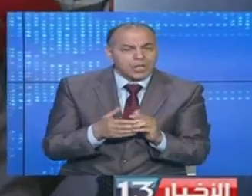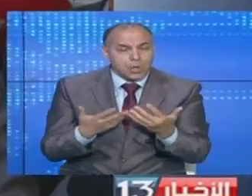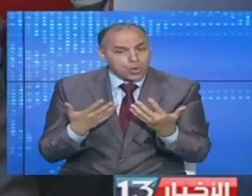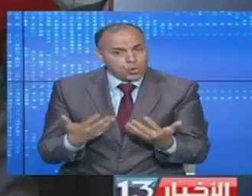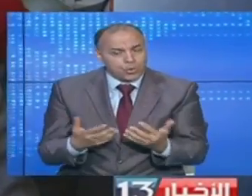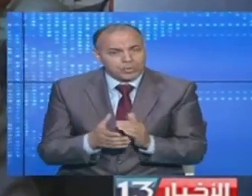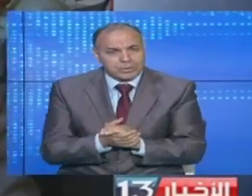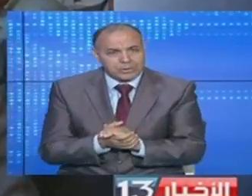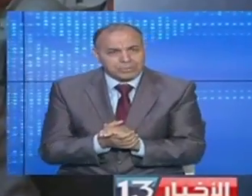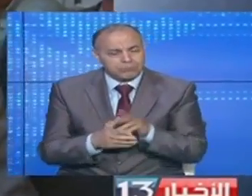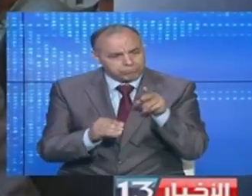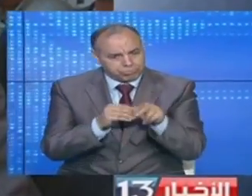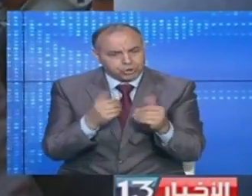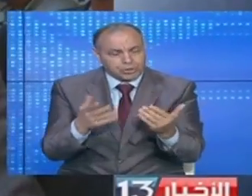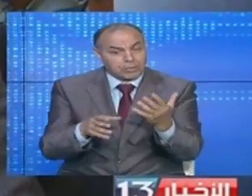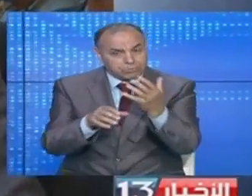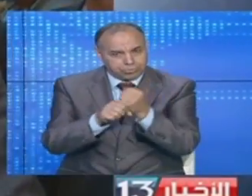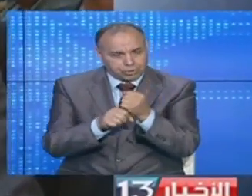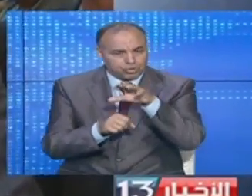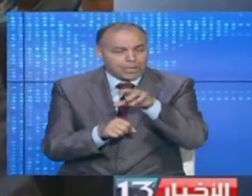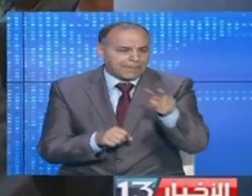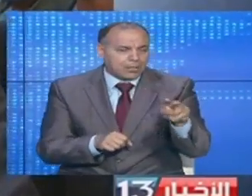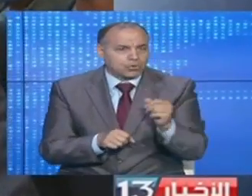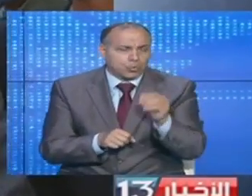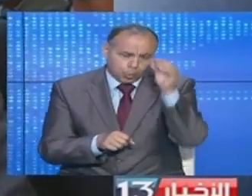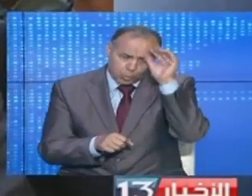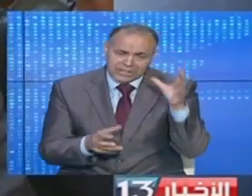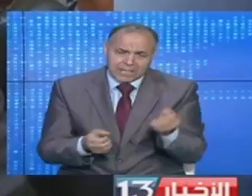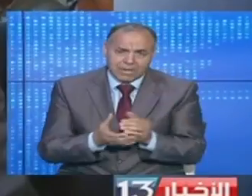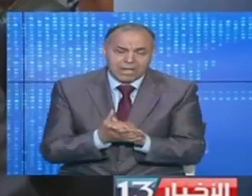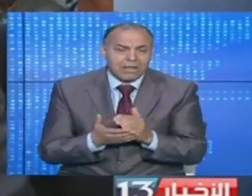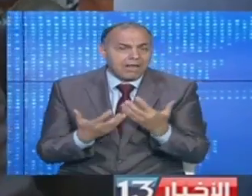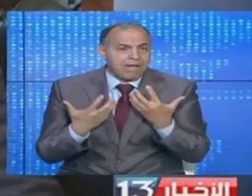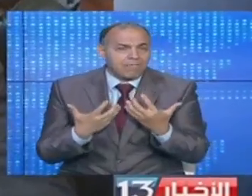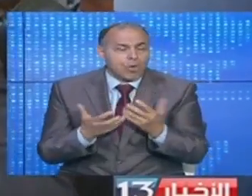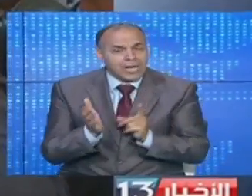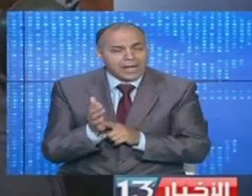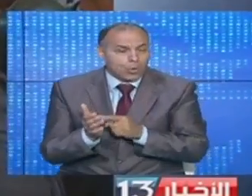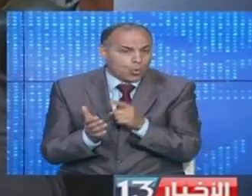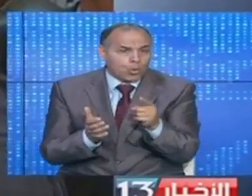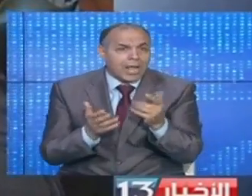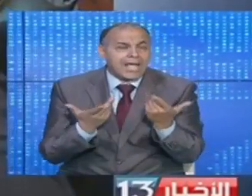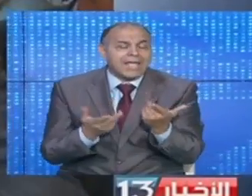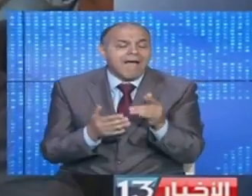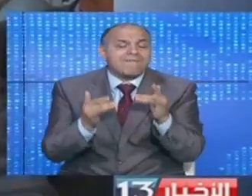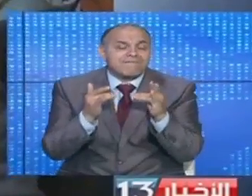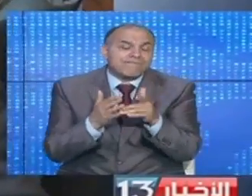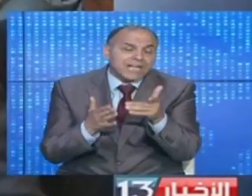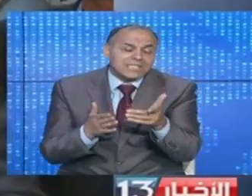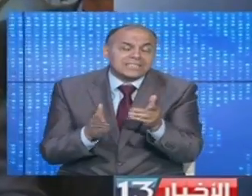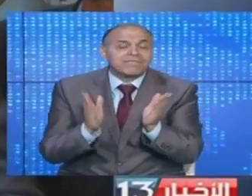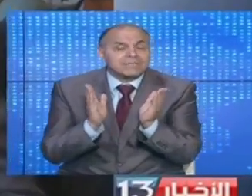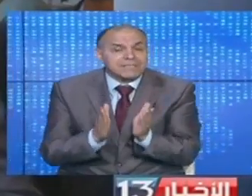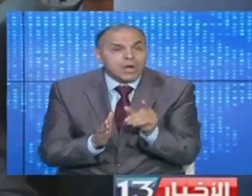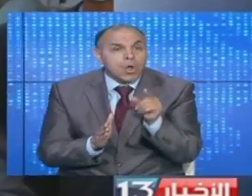أنا ندشنه كمكسب لجهة بنعروس وللبلاد ككل. نحب ديما نأكد ونقول أي فرش في